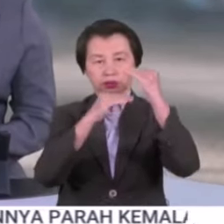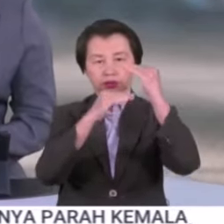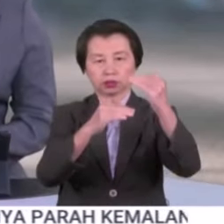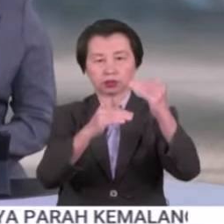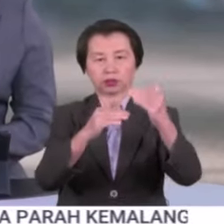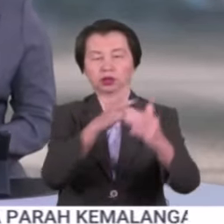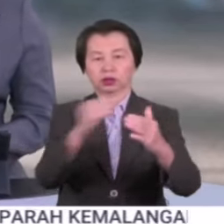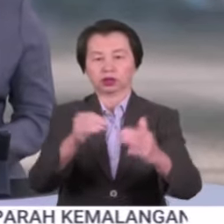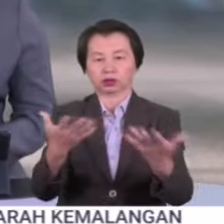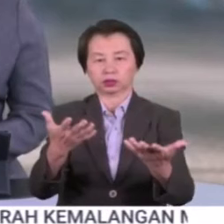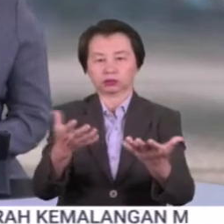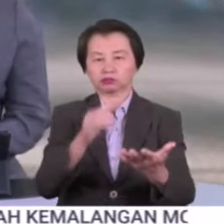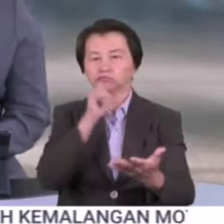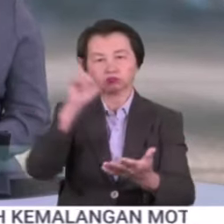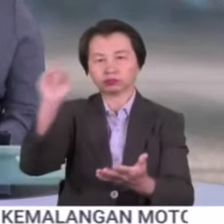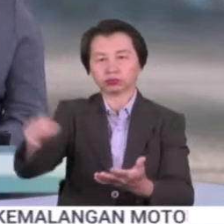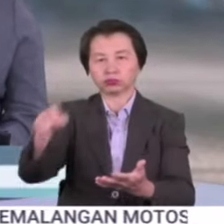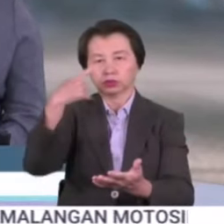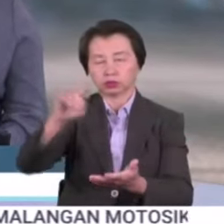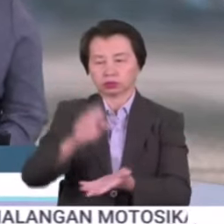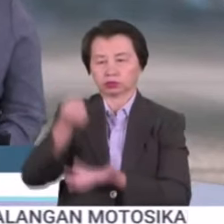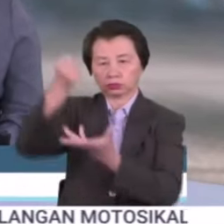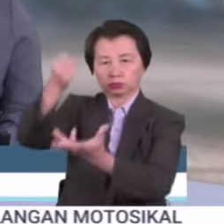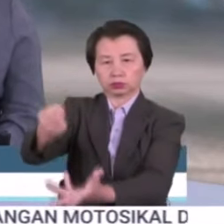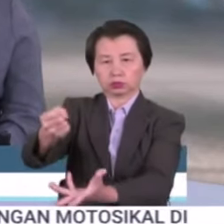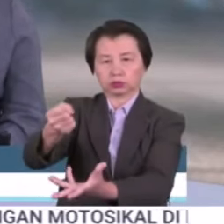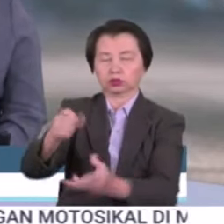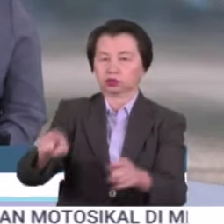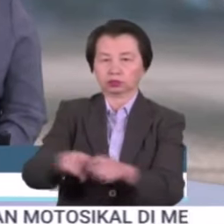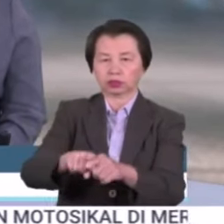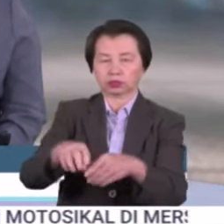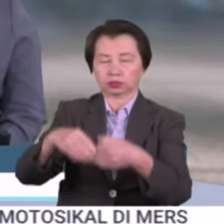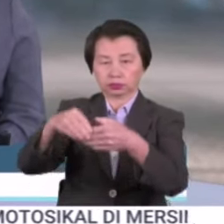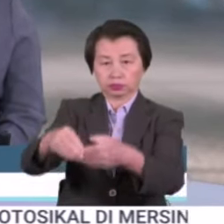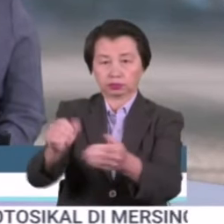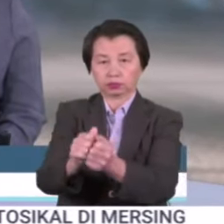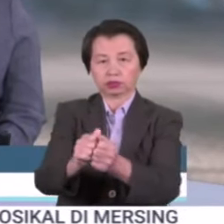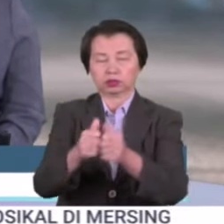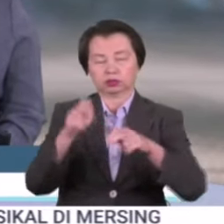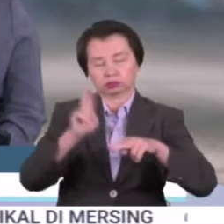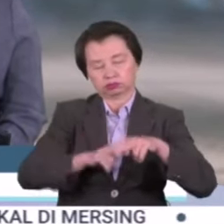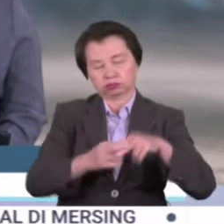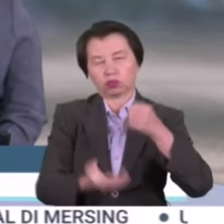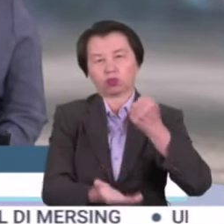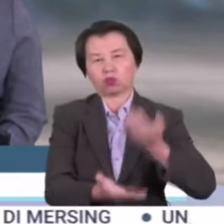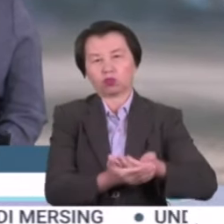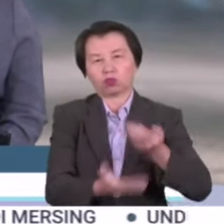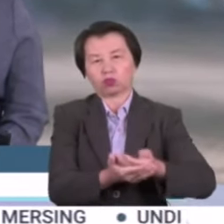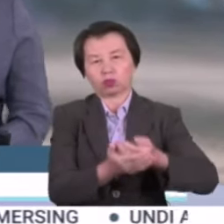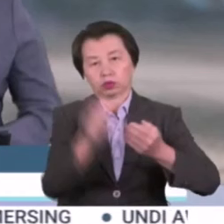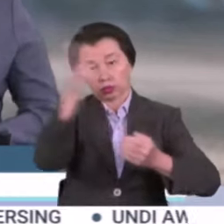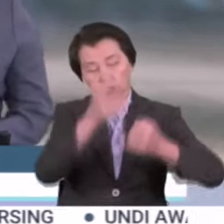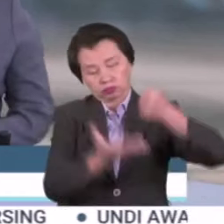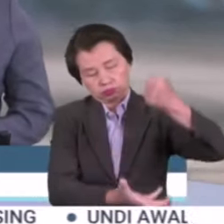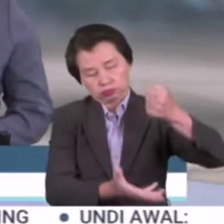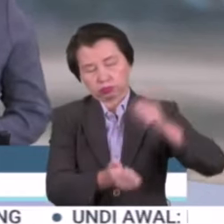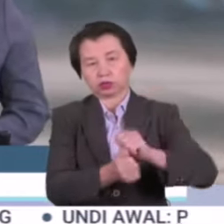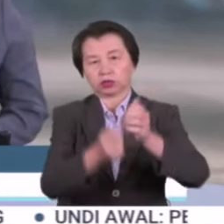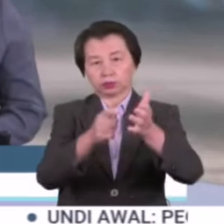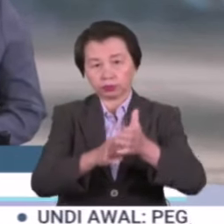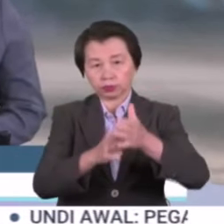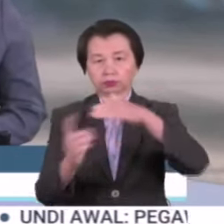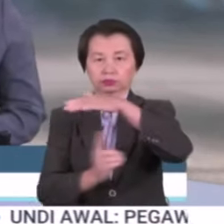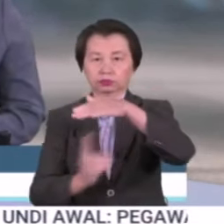stress yang menerapkan keperluan bagi memproduk dana sebagai insentif berdasarkan kedudukan keuangan kerajaan serta keperluan